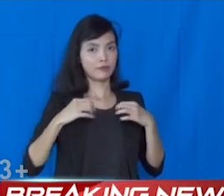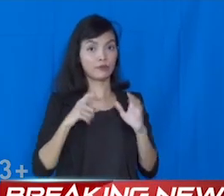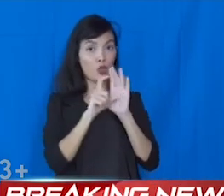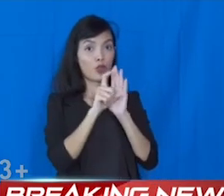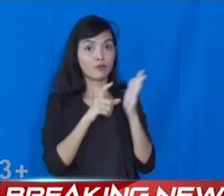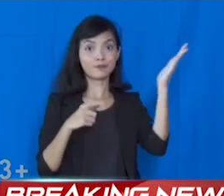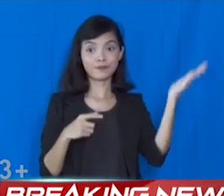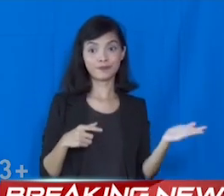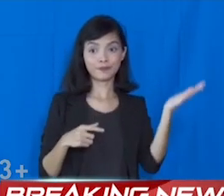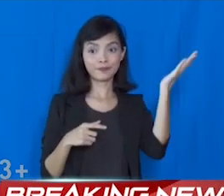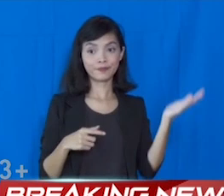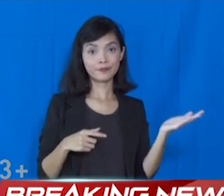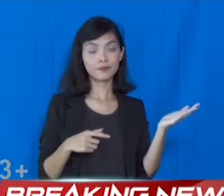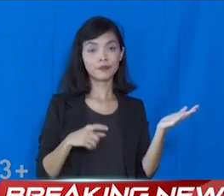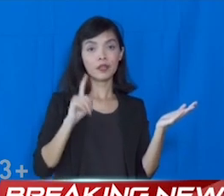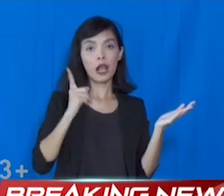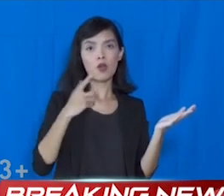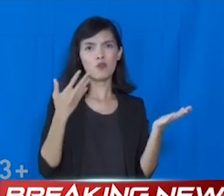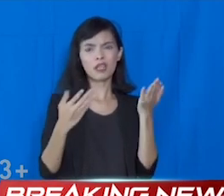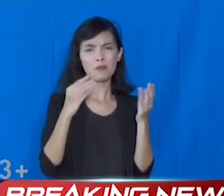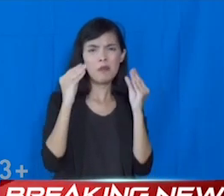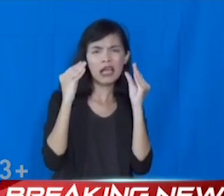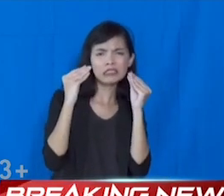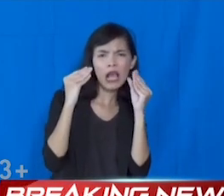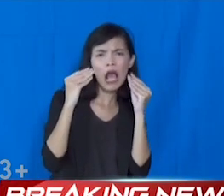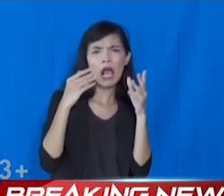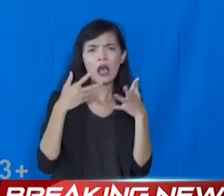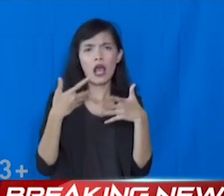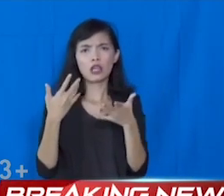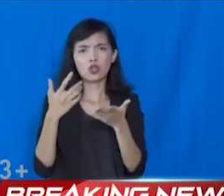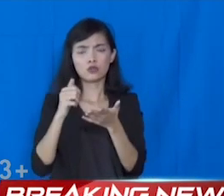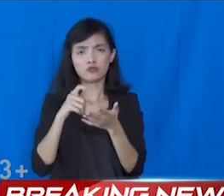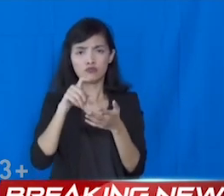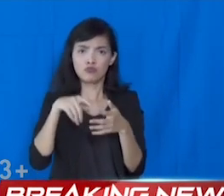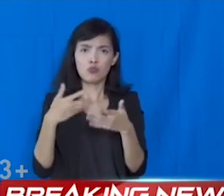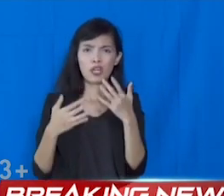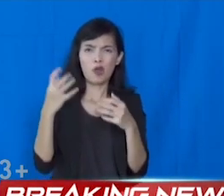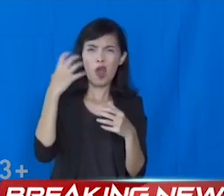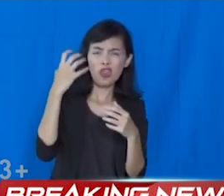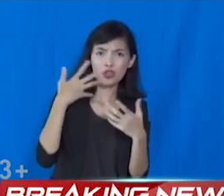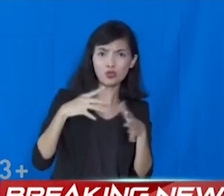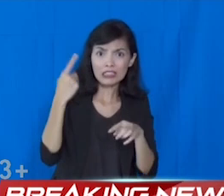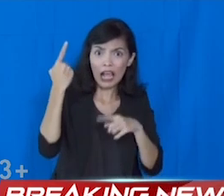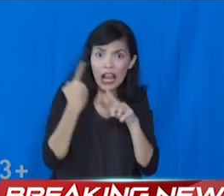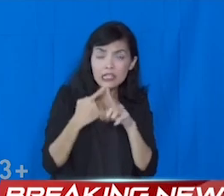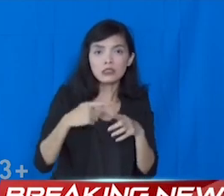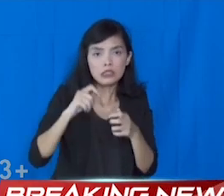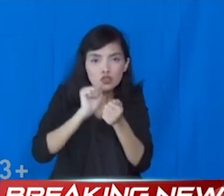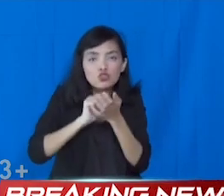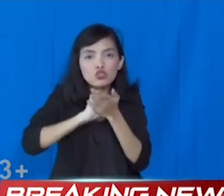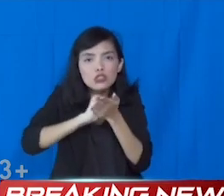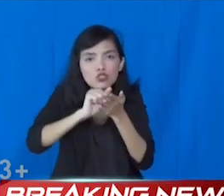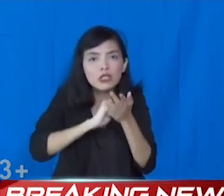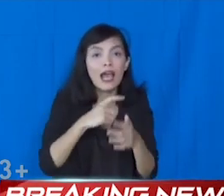di Agan tiap apabila mulai basah dan dicuci secara rutin jadi Mungkin kita bisa memiliki